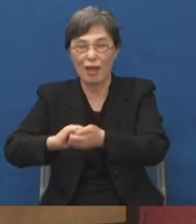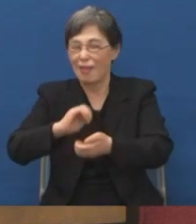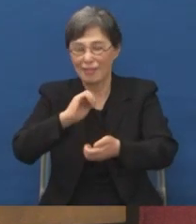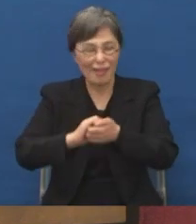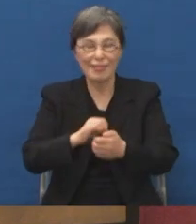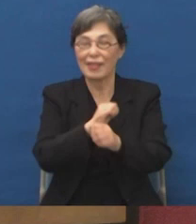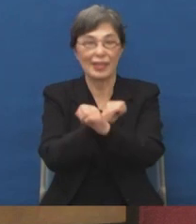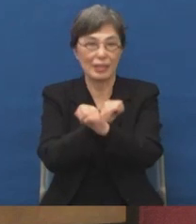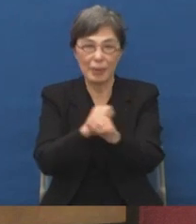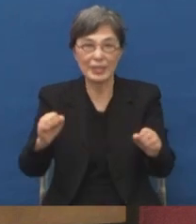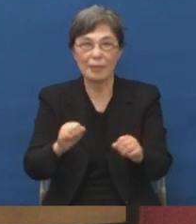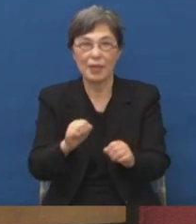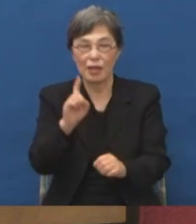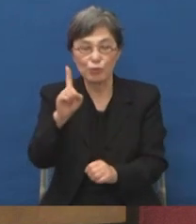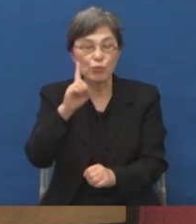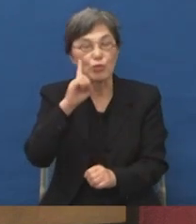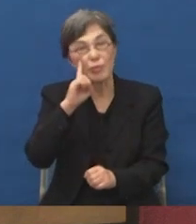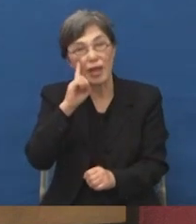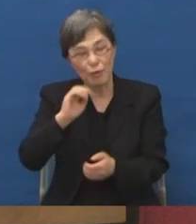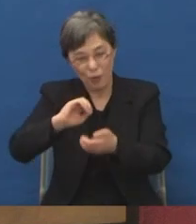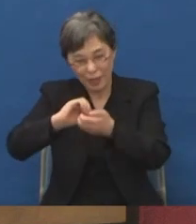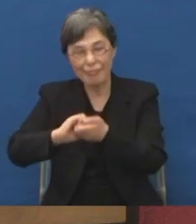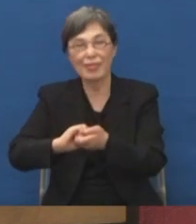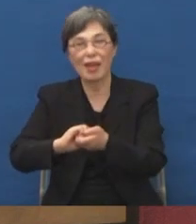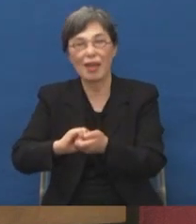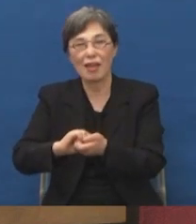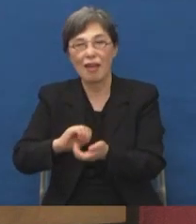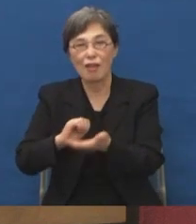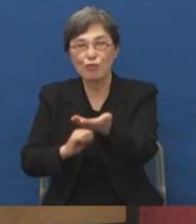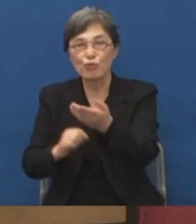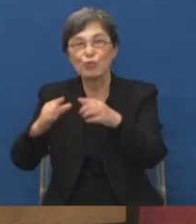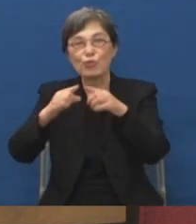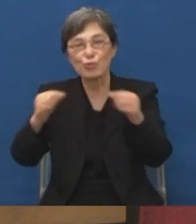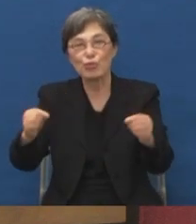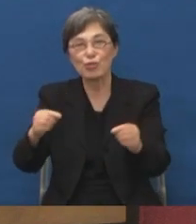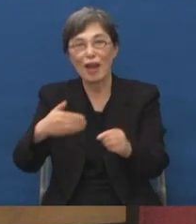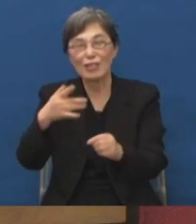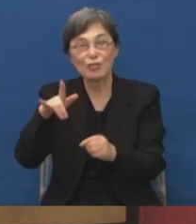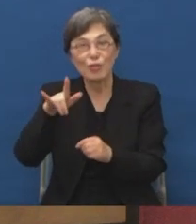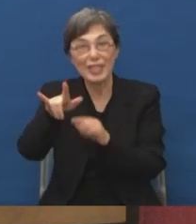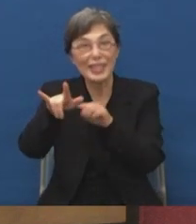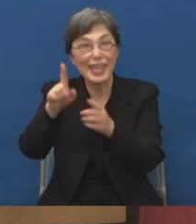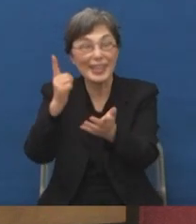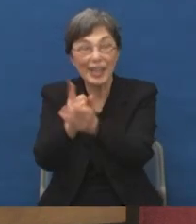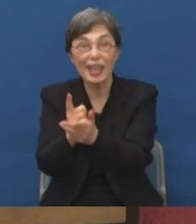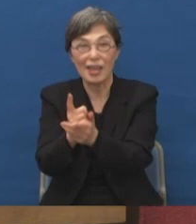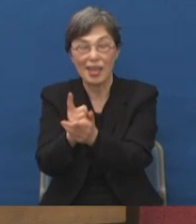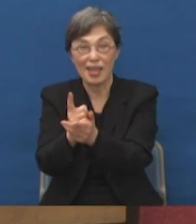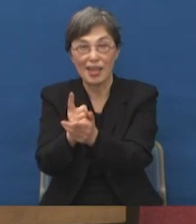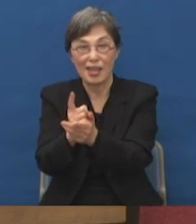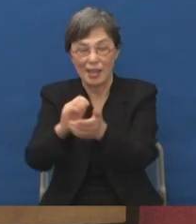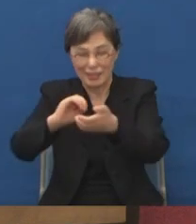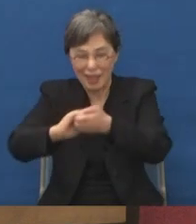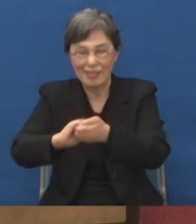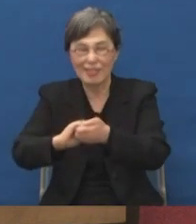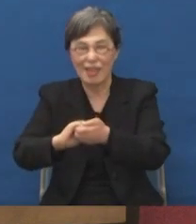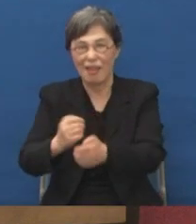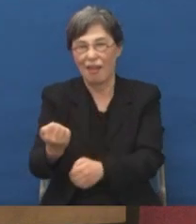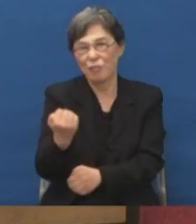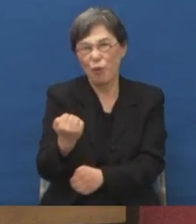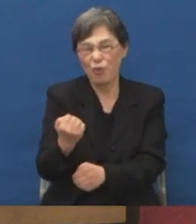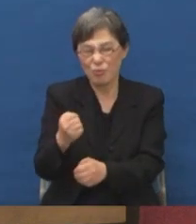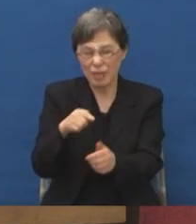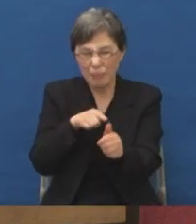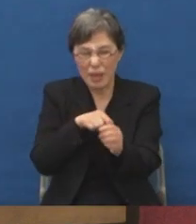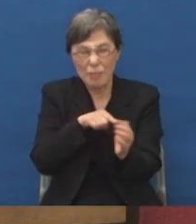ません。1つ目の限定、輸出する国は次期戦闘機に限るとしていますが、強力な殺傷能